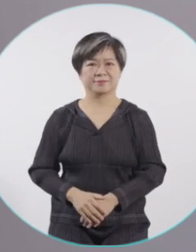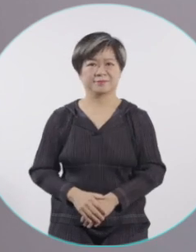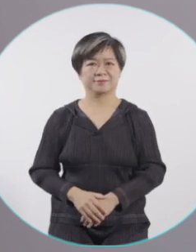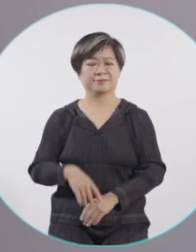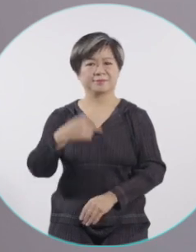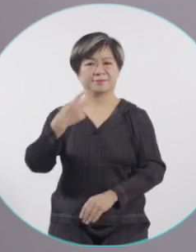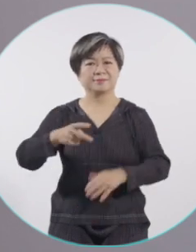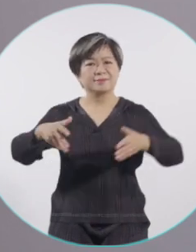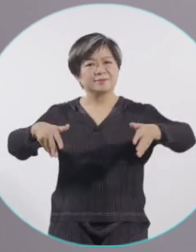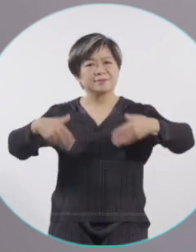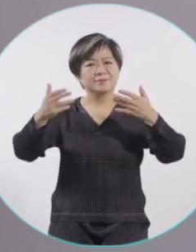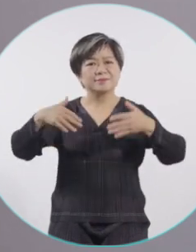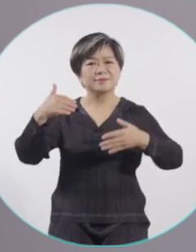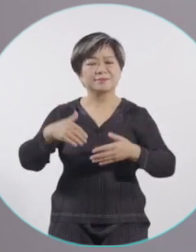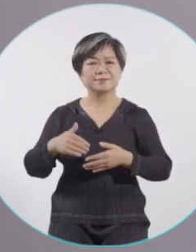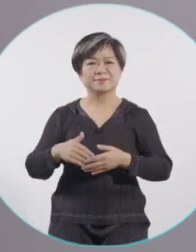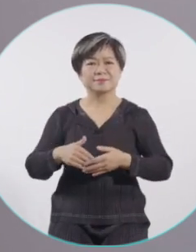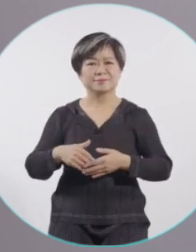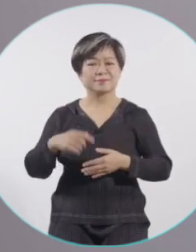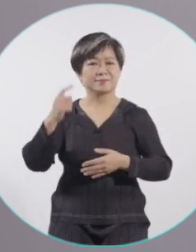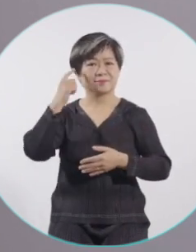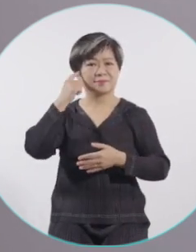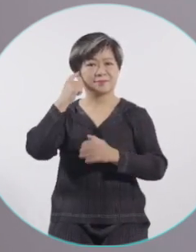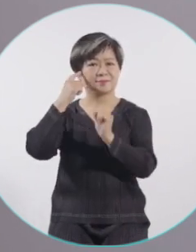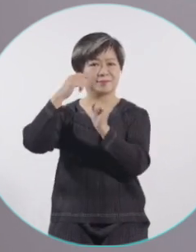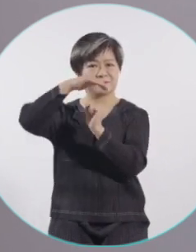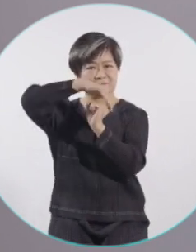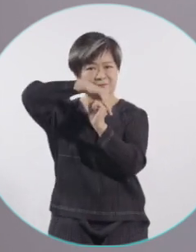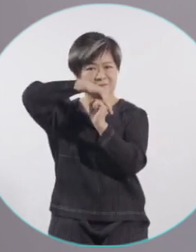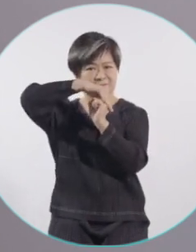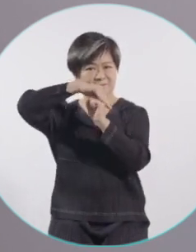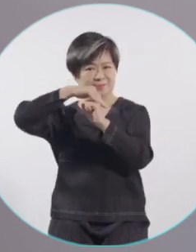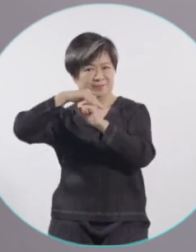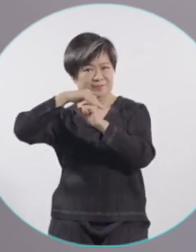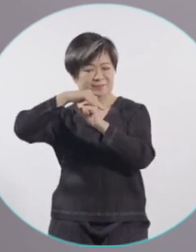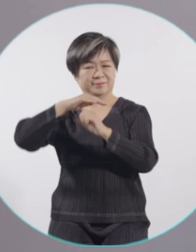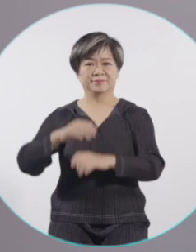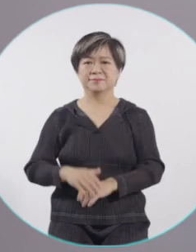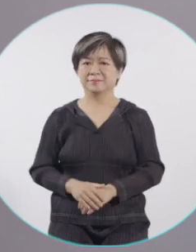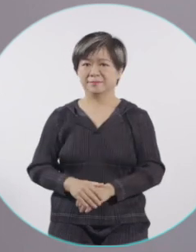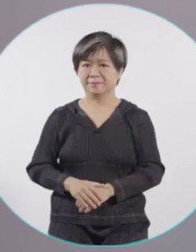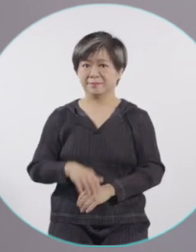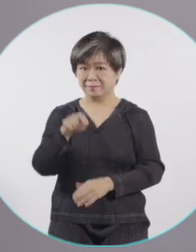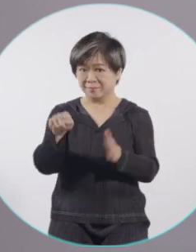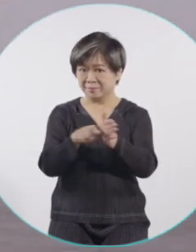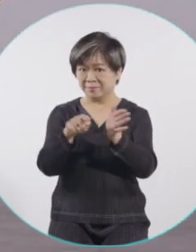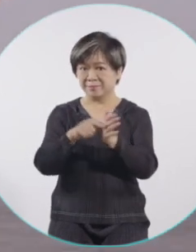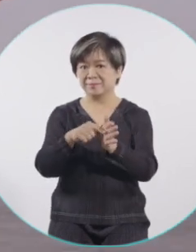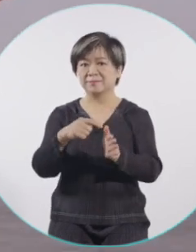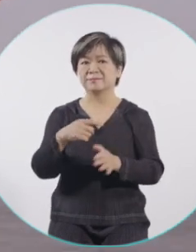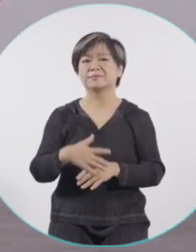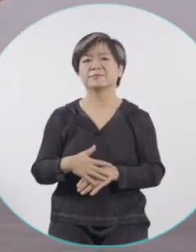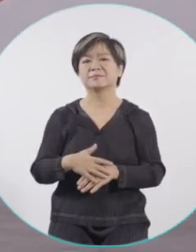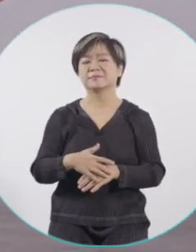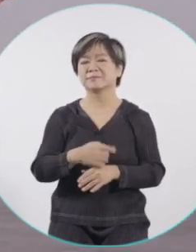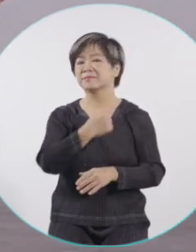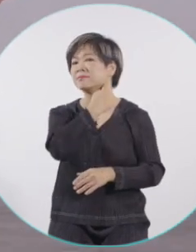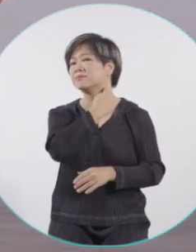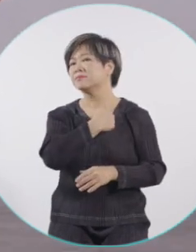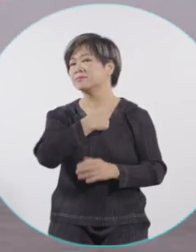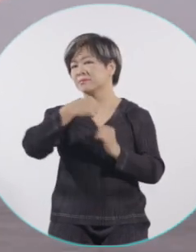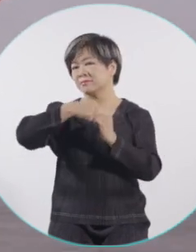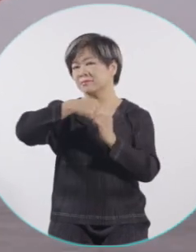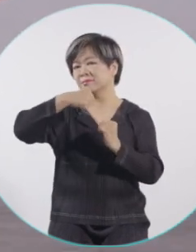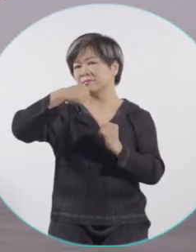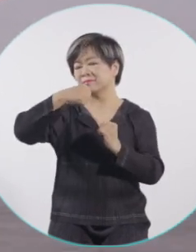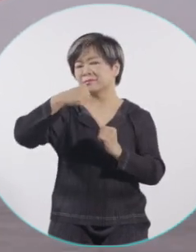后再轻轻的把你的头向右边弯。好，这个时候呢，我们会伸展一下你的左边的颈部，你